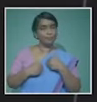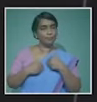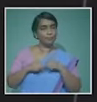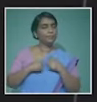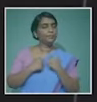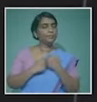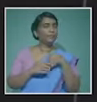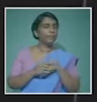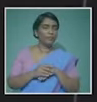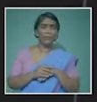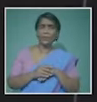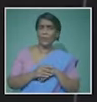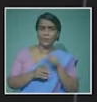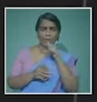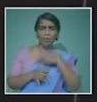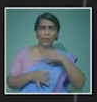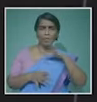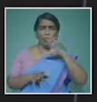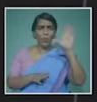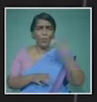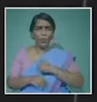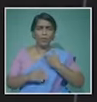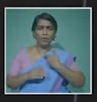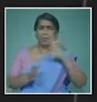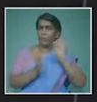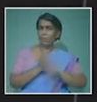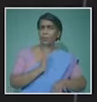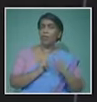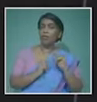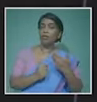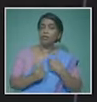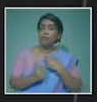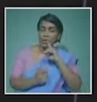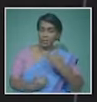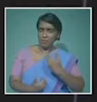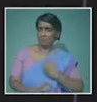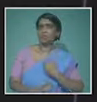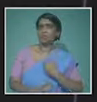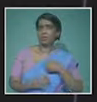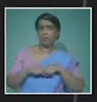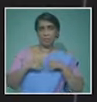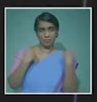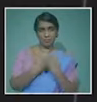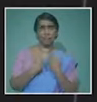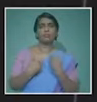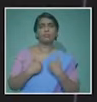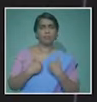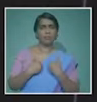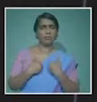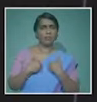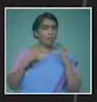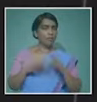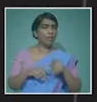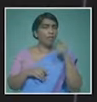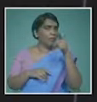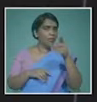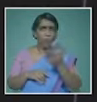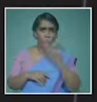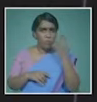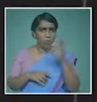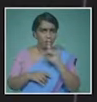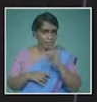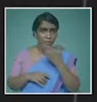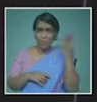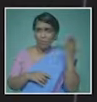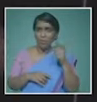என்பது எங்களுடைய தீர்மானம். ஆனால் உங்களுடைய கட்சிக்கு தேசியமாக நடந்தால் ஆறு அதே தலைகள் உங்களுடைய கட்சியுடைய தலைவர் யார்,